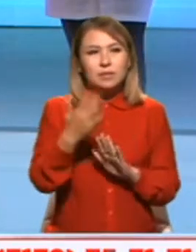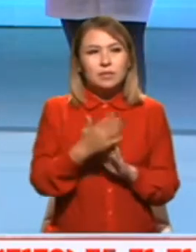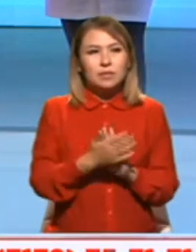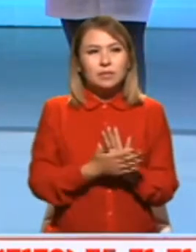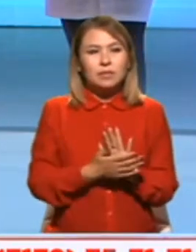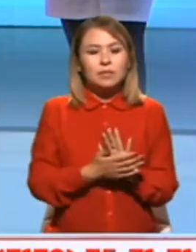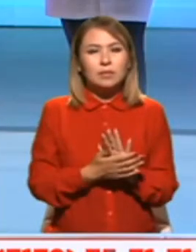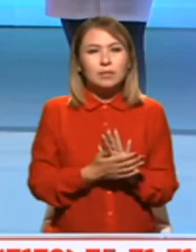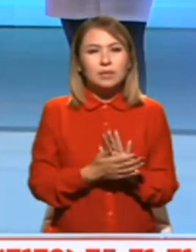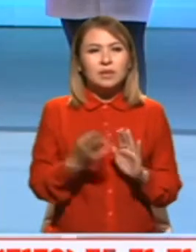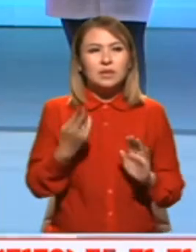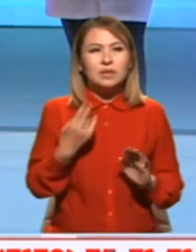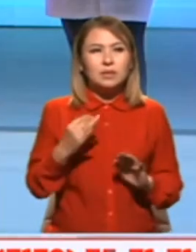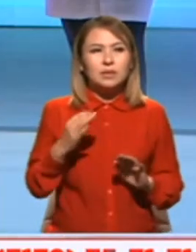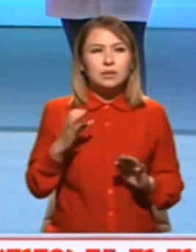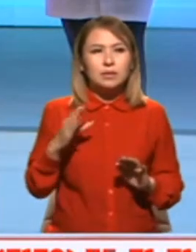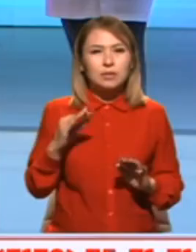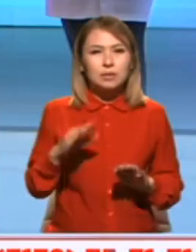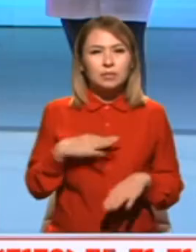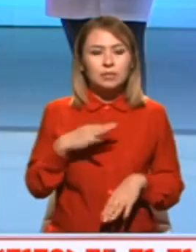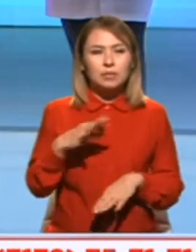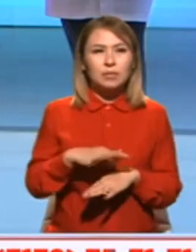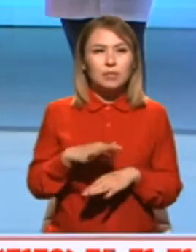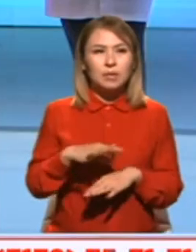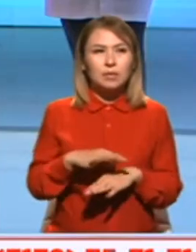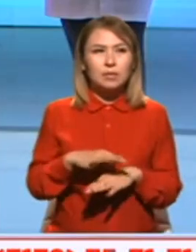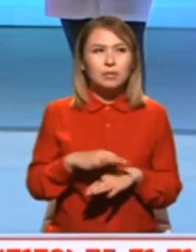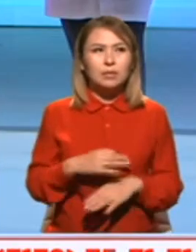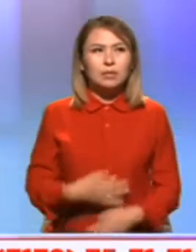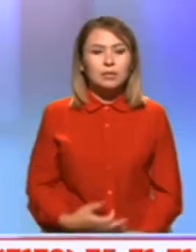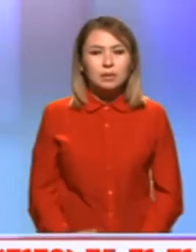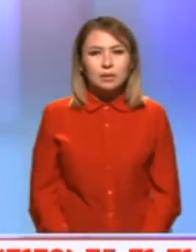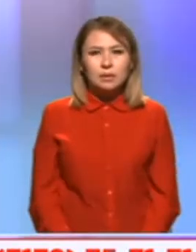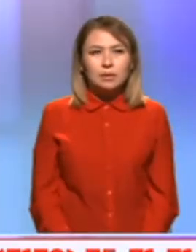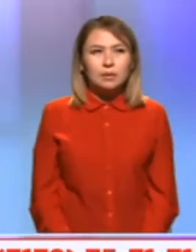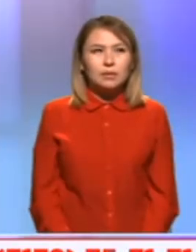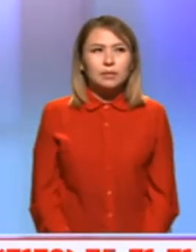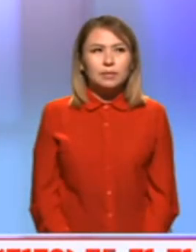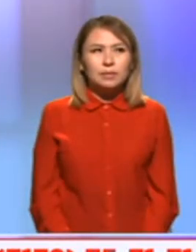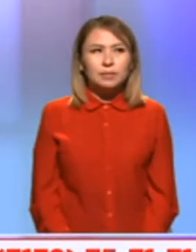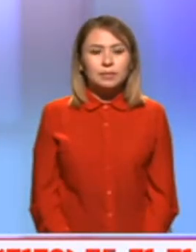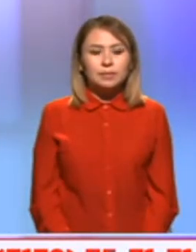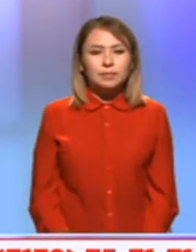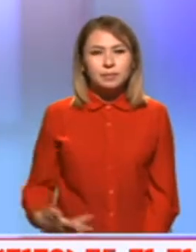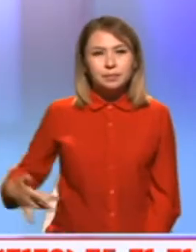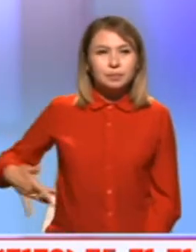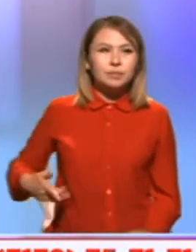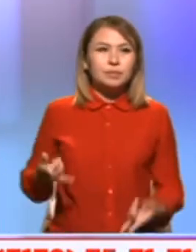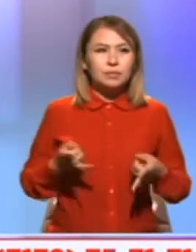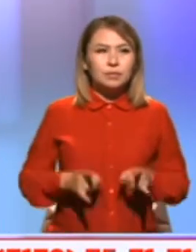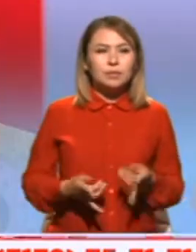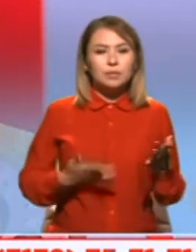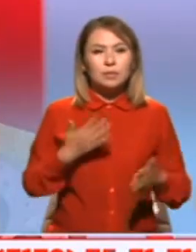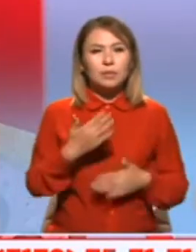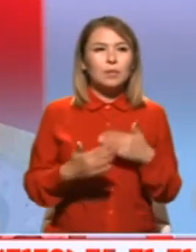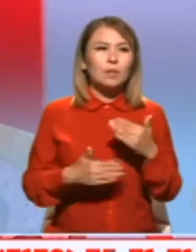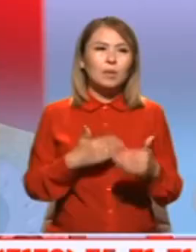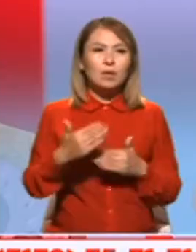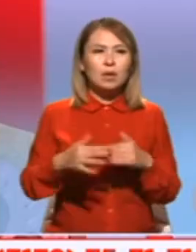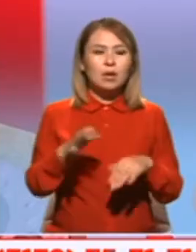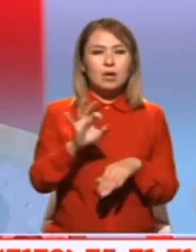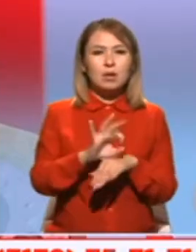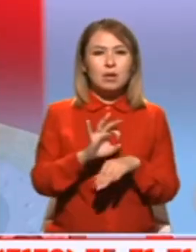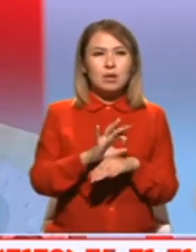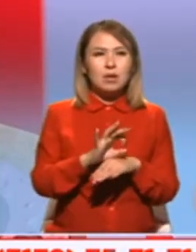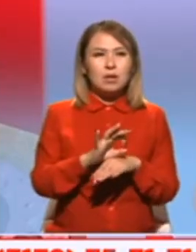болды, цистит болып ауырамын. Бір бүйрек ол туа пайда болғаннан ба, әлде келе-келе қандай да бір аурудың